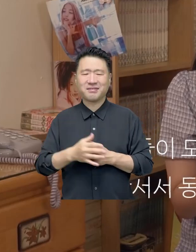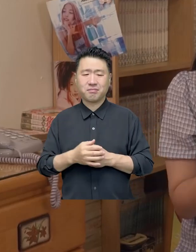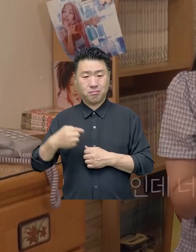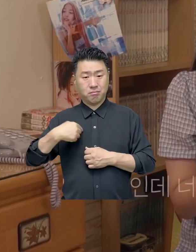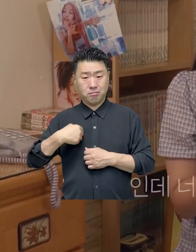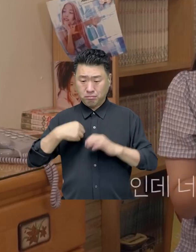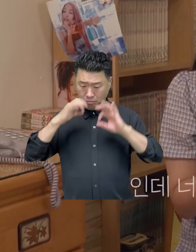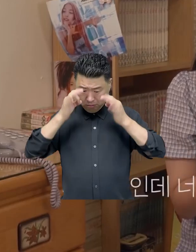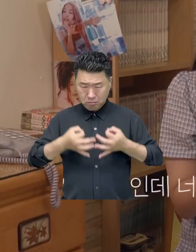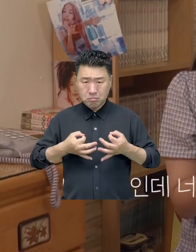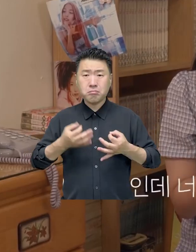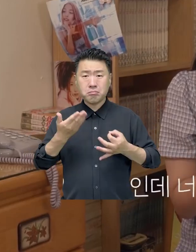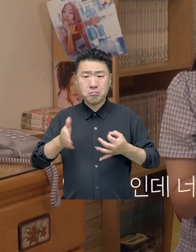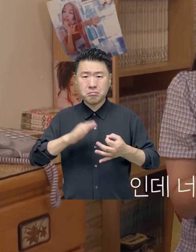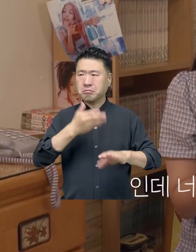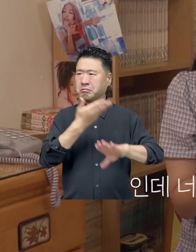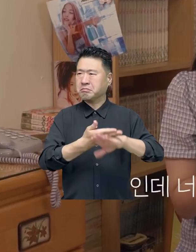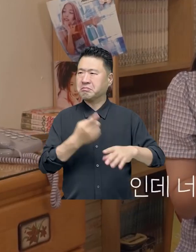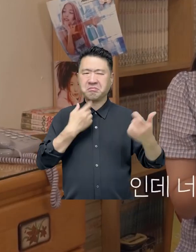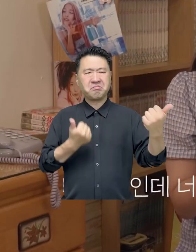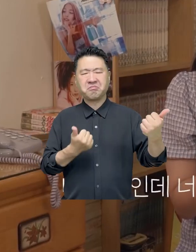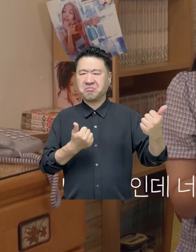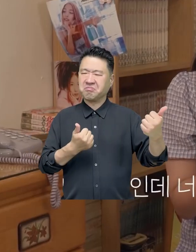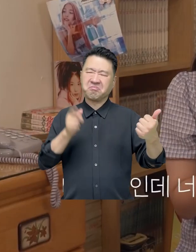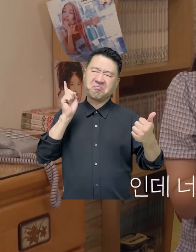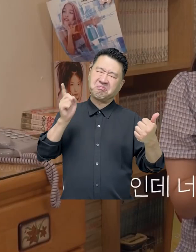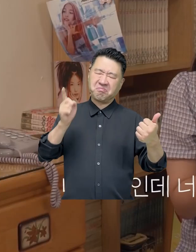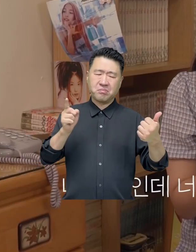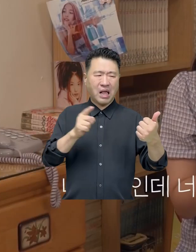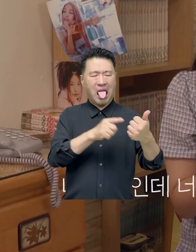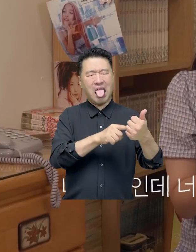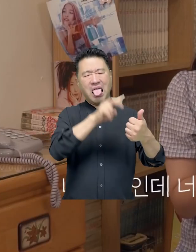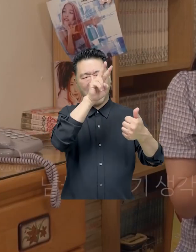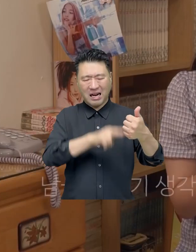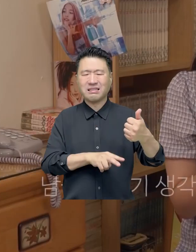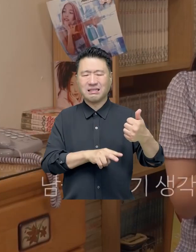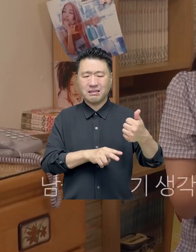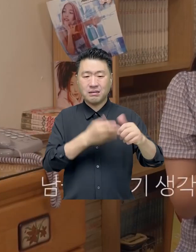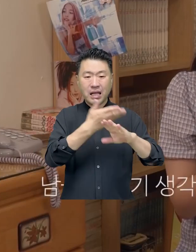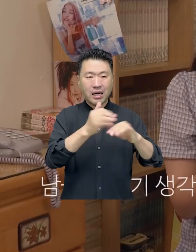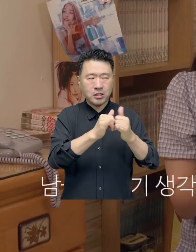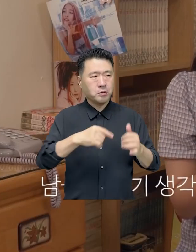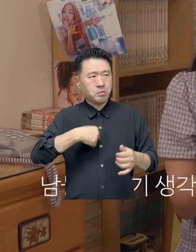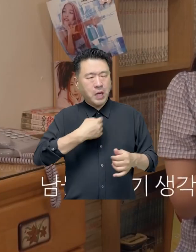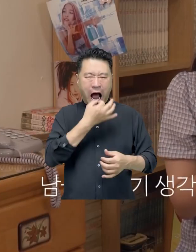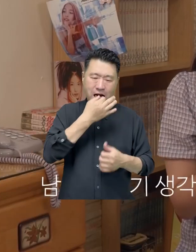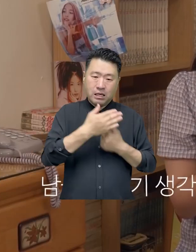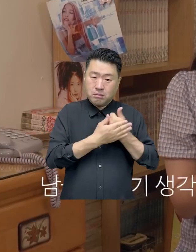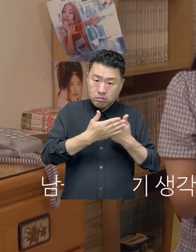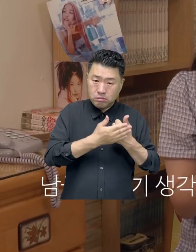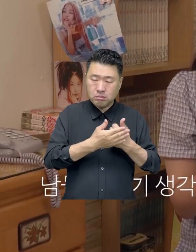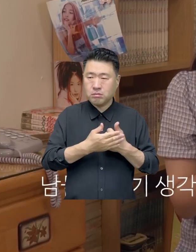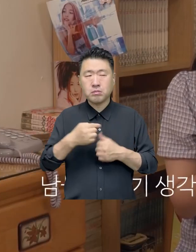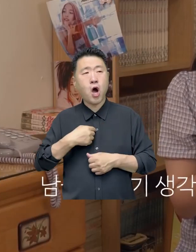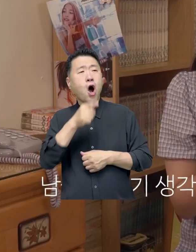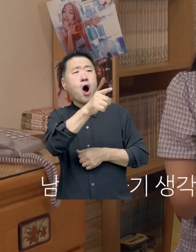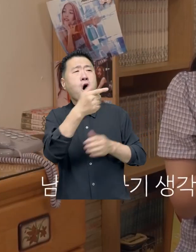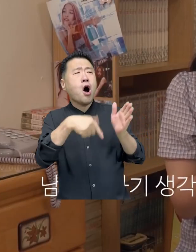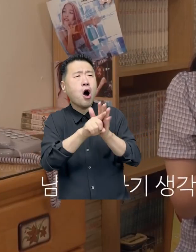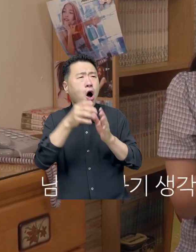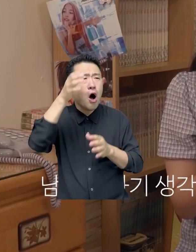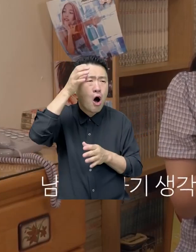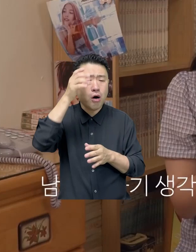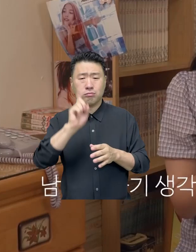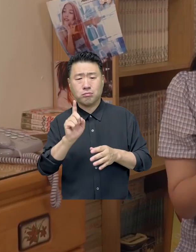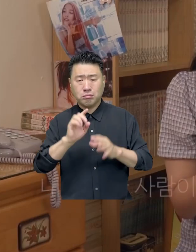미안하다. 나는 나인데 너무 남처럼 굴어왔던 것 같아. 남들은 자기 생각만 하고 나도 남